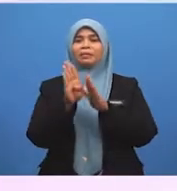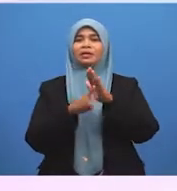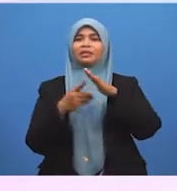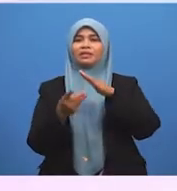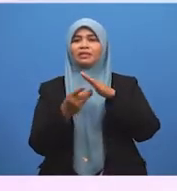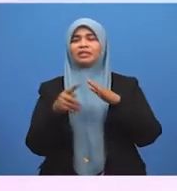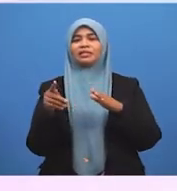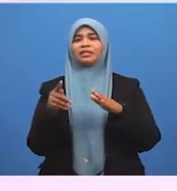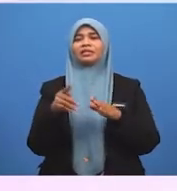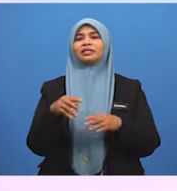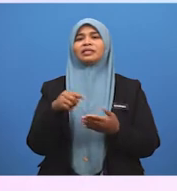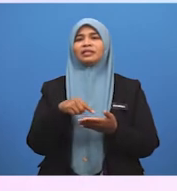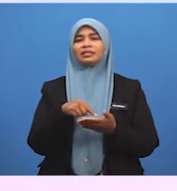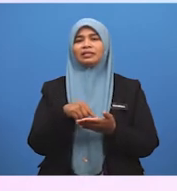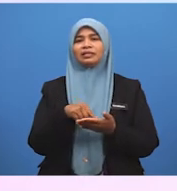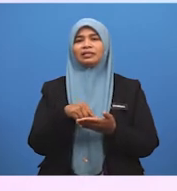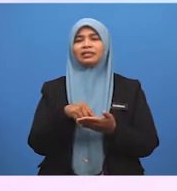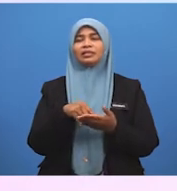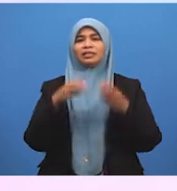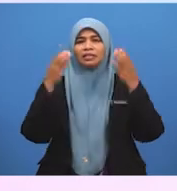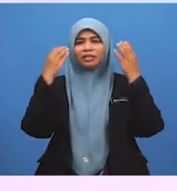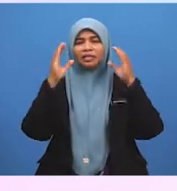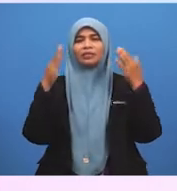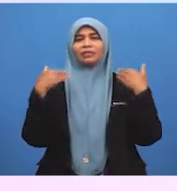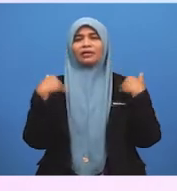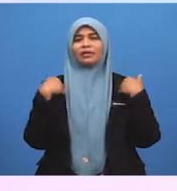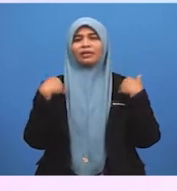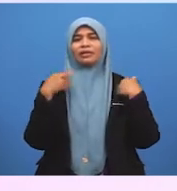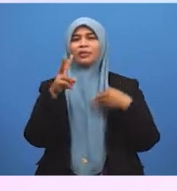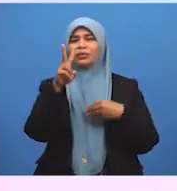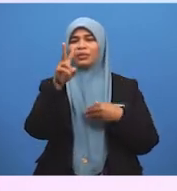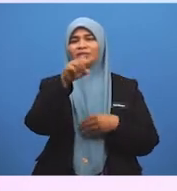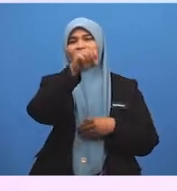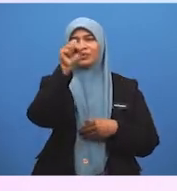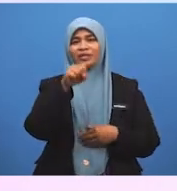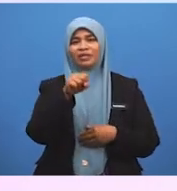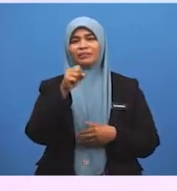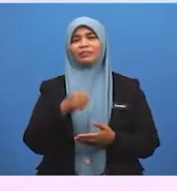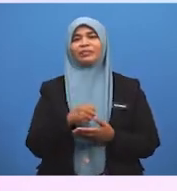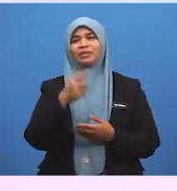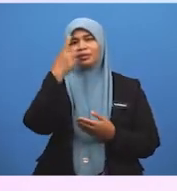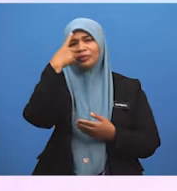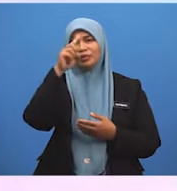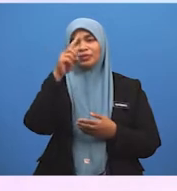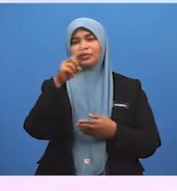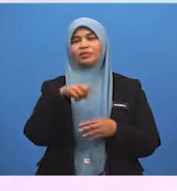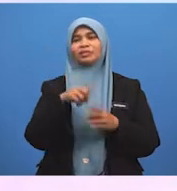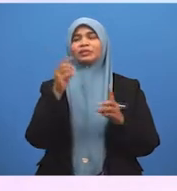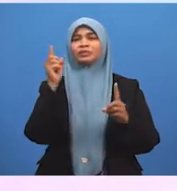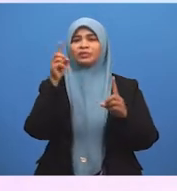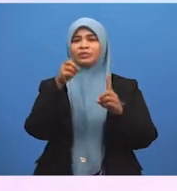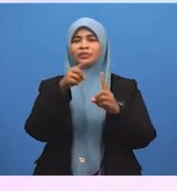Berdasarkan situasi ini, cikgu ada dua soalan untuk